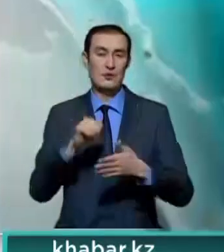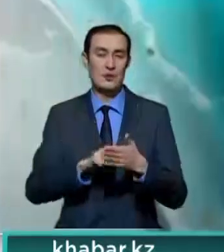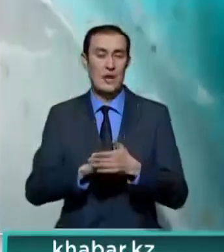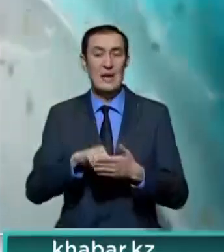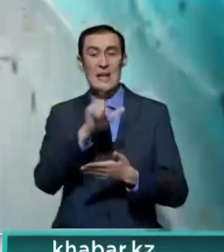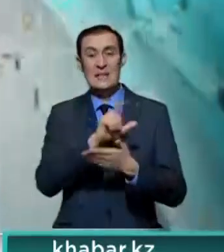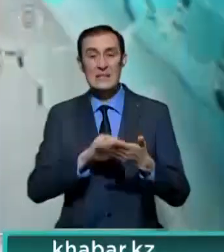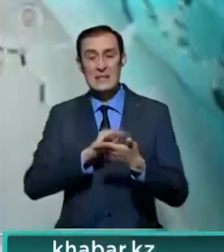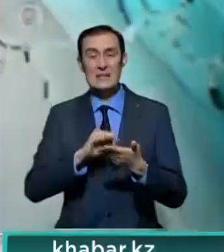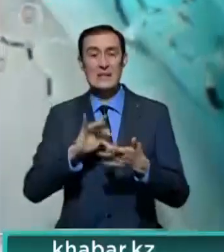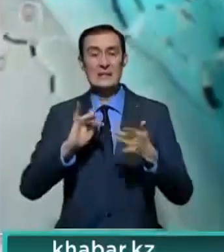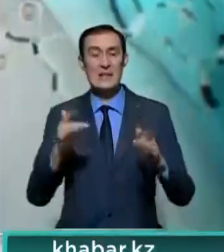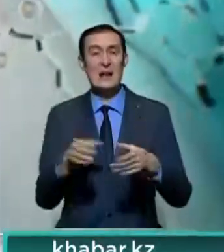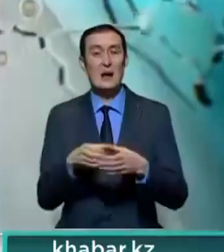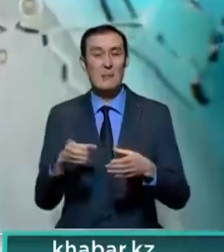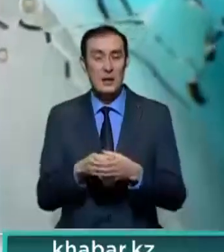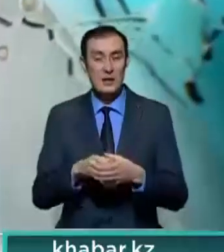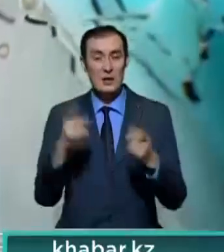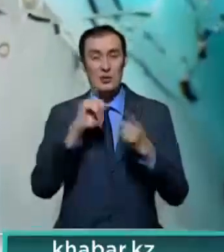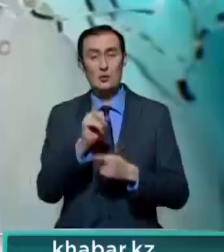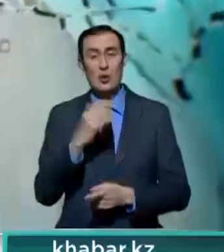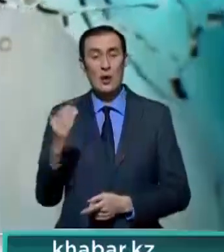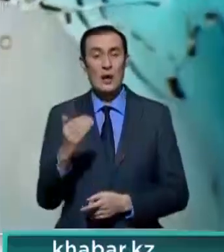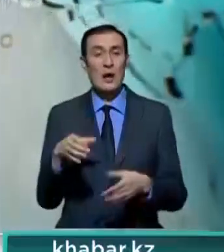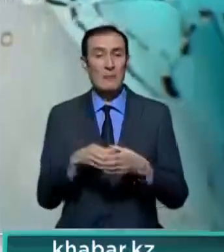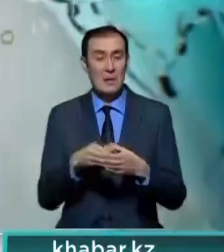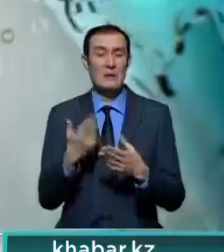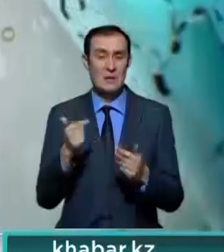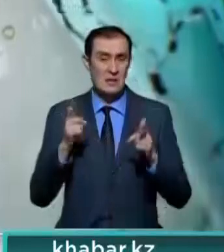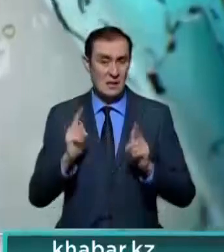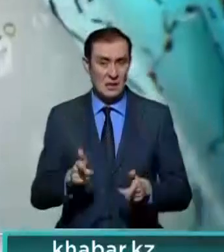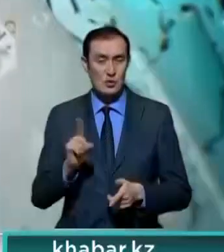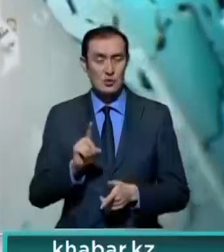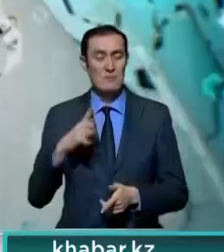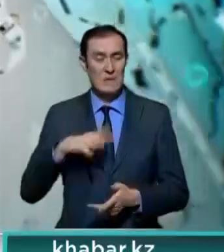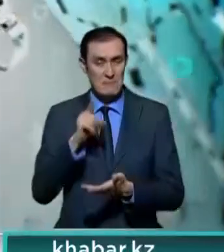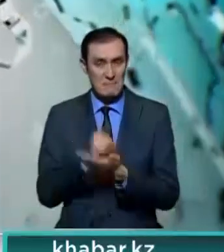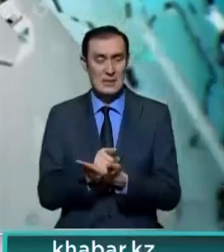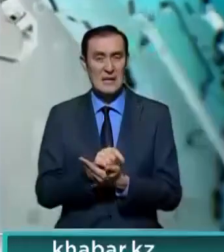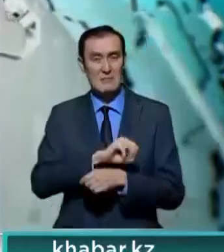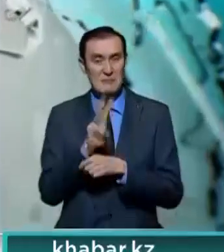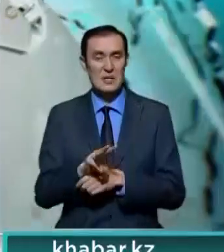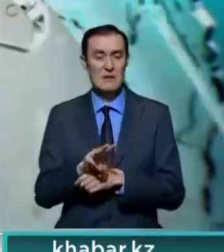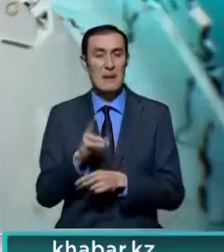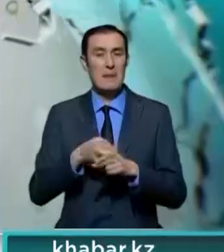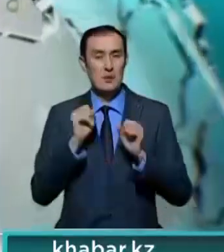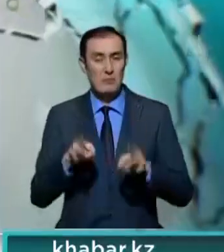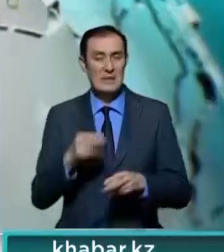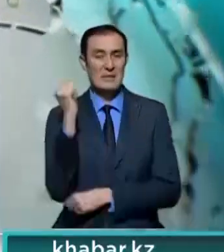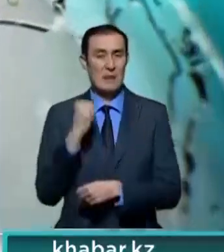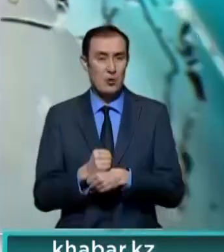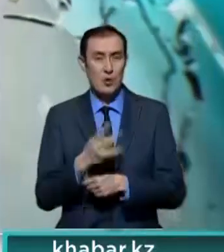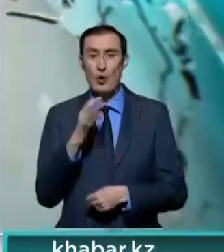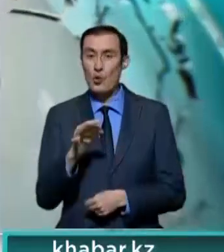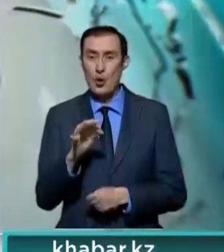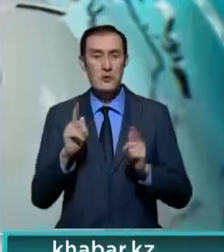Текст размещен на сайте компании. Сообщается, что АМТ согласна с тем, что обязана обеспечивать безопасность сотрудников и рабочих мест,